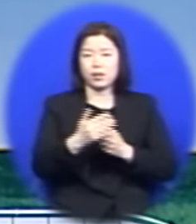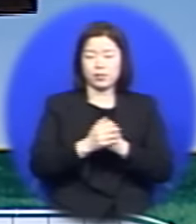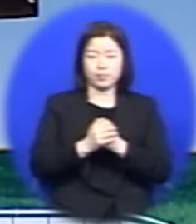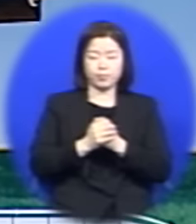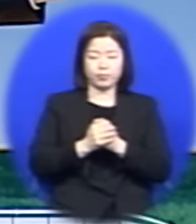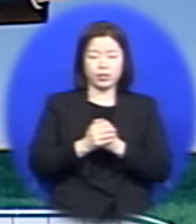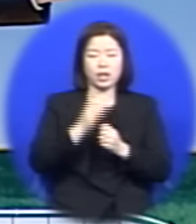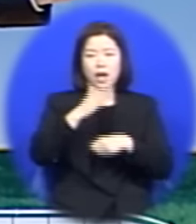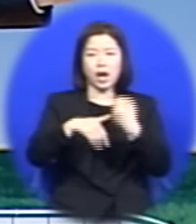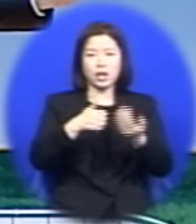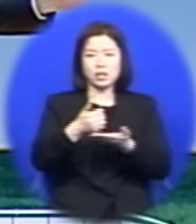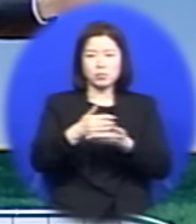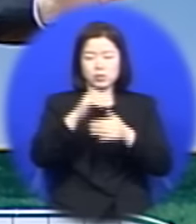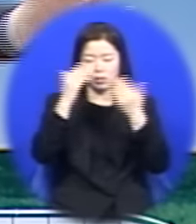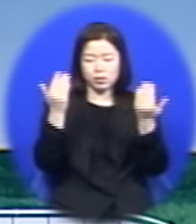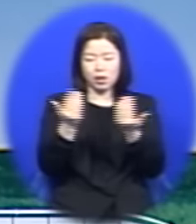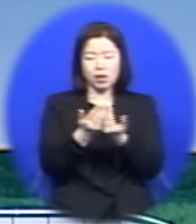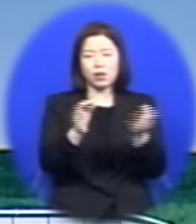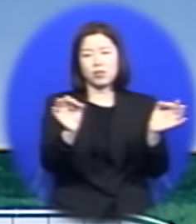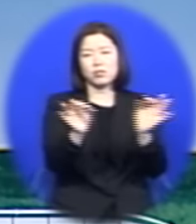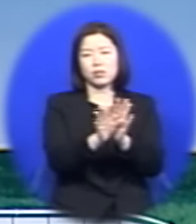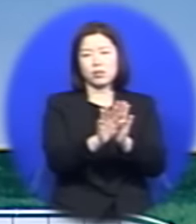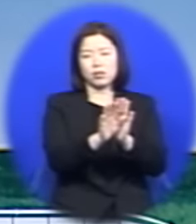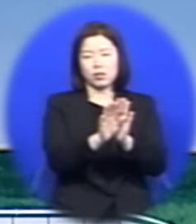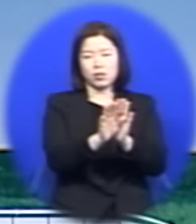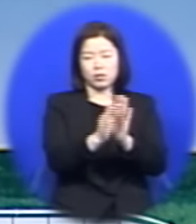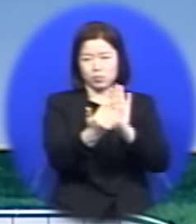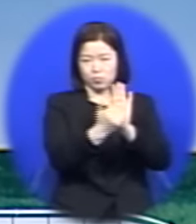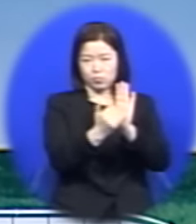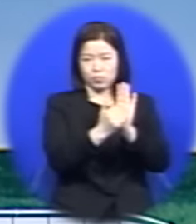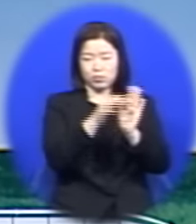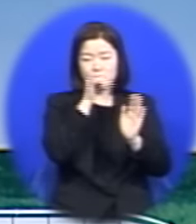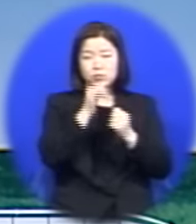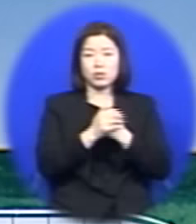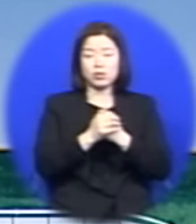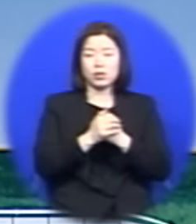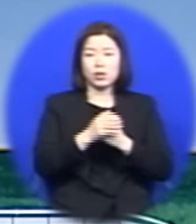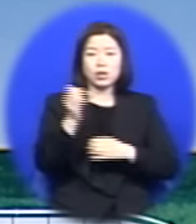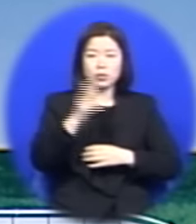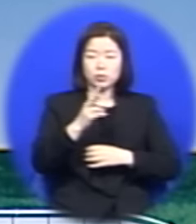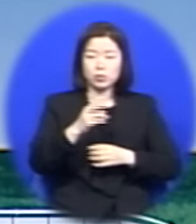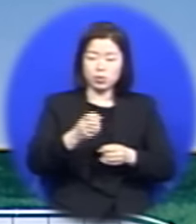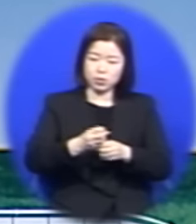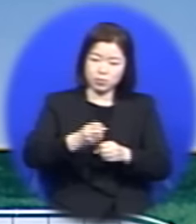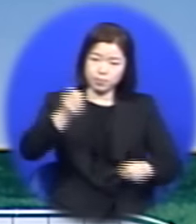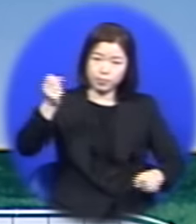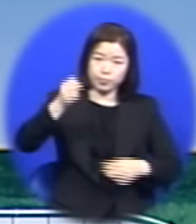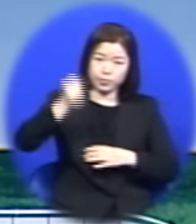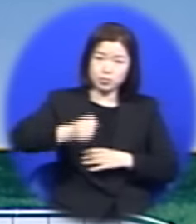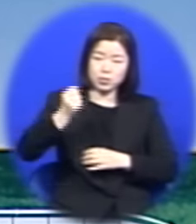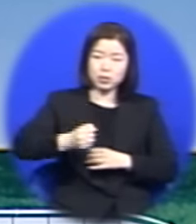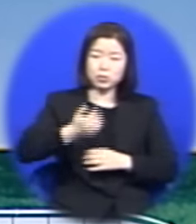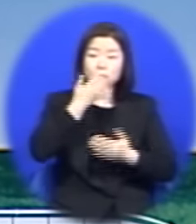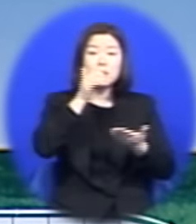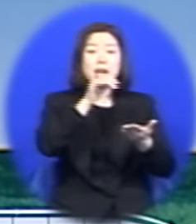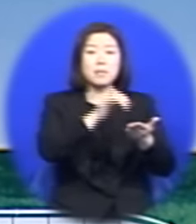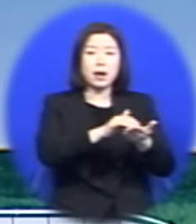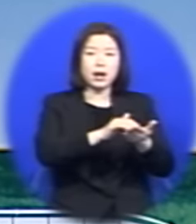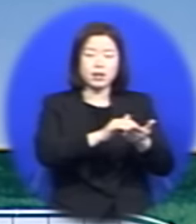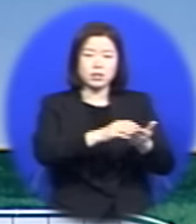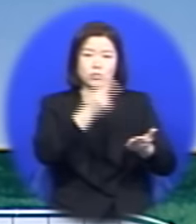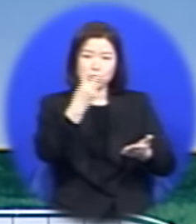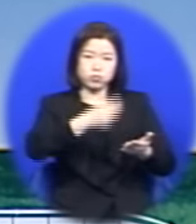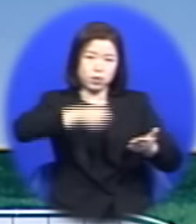다 감추어졌어요. 그리고는 또 어떻게 했느냐? 지팡이를 들고 반석을 향하여 두 번